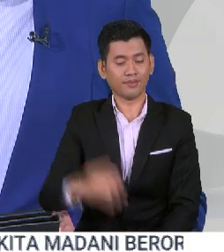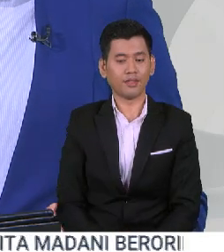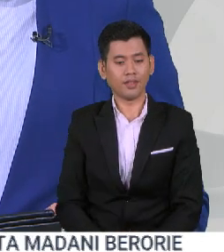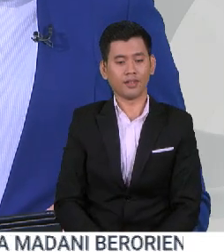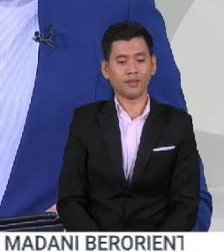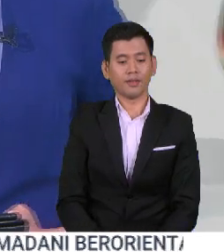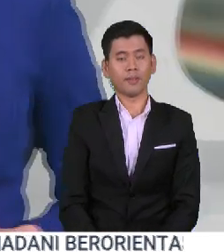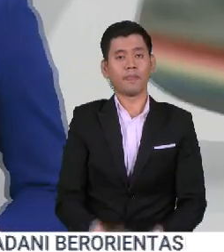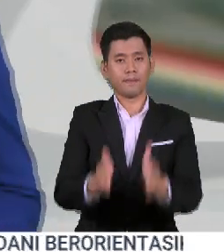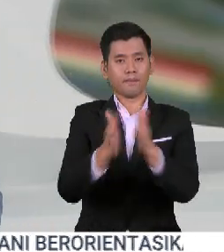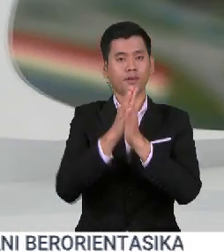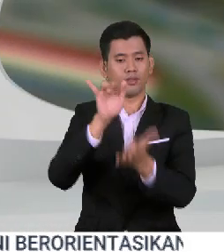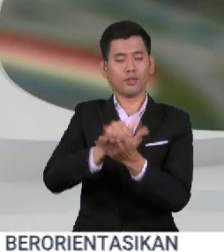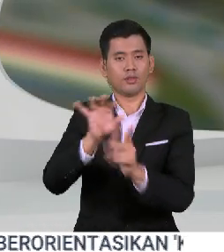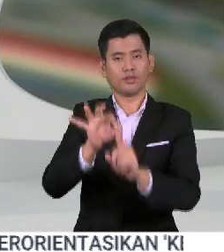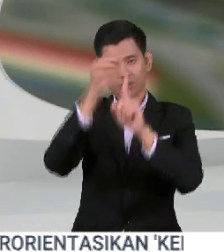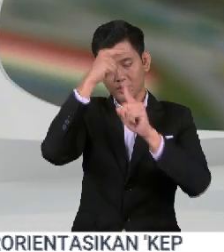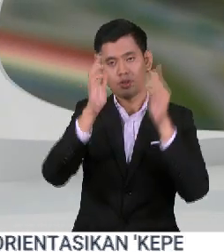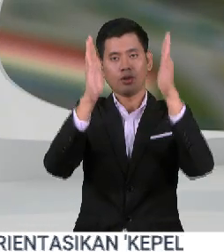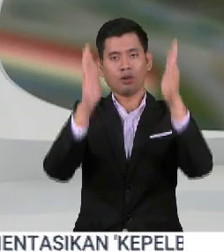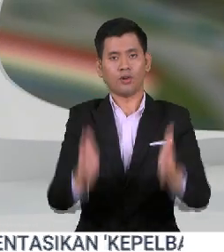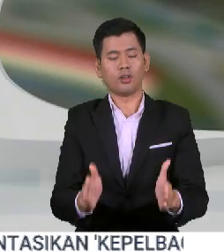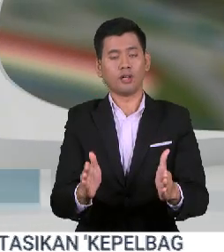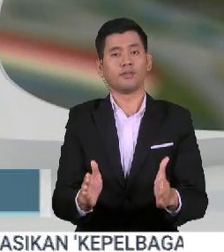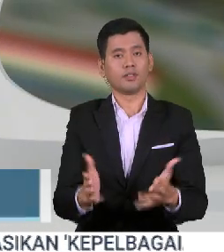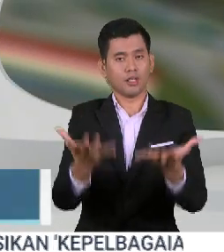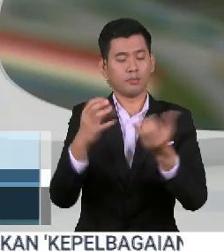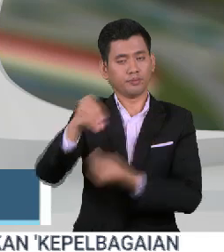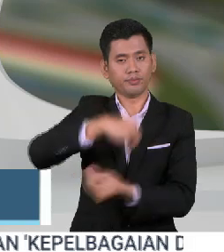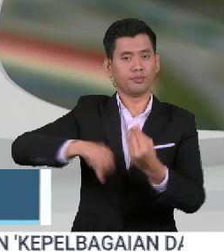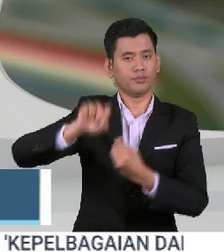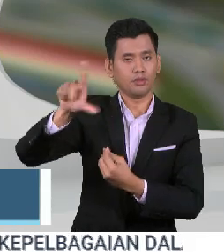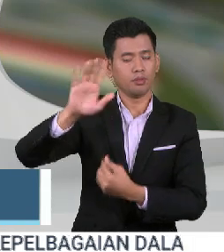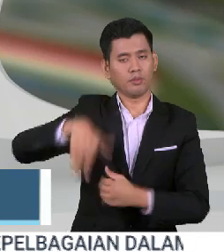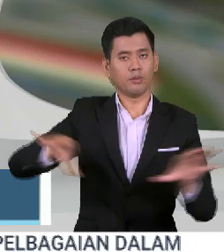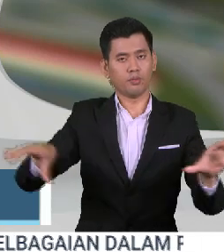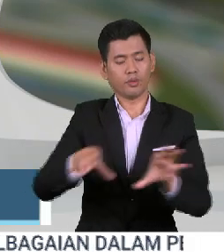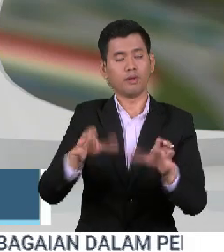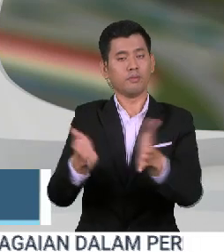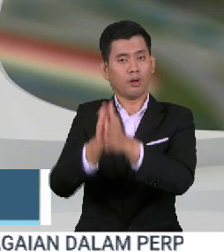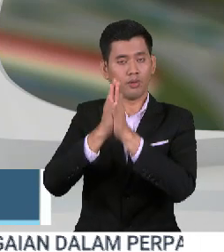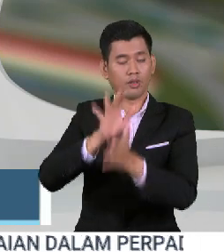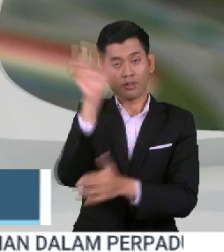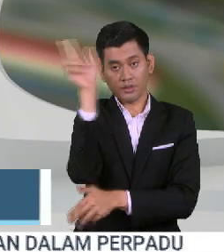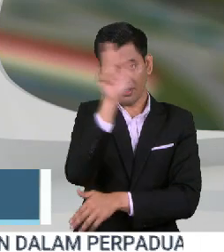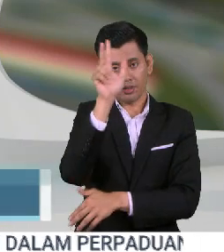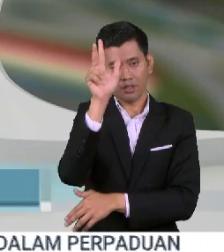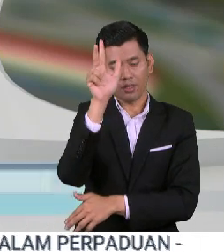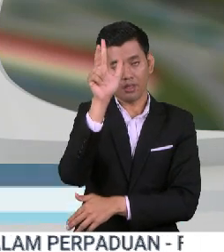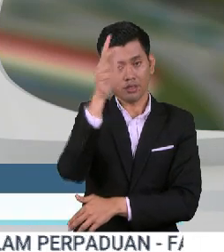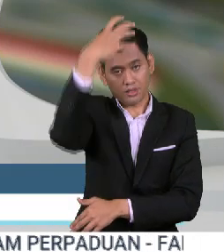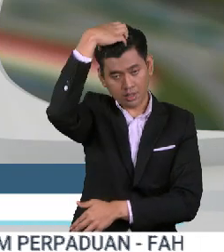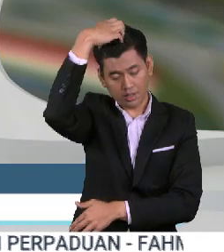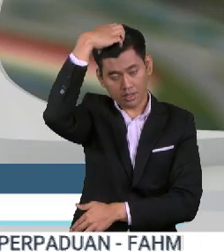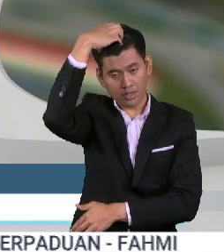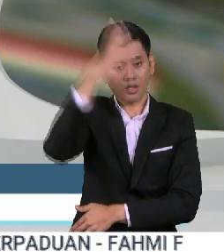Iya bisa permohonan Itu khusus untuk jamaah muasasasah yang belum lagi membuat tuntutan kerajaan Negeri melalui menteri